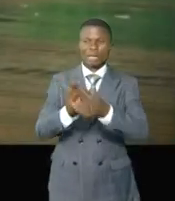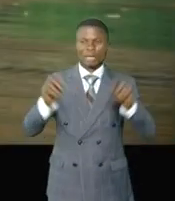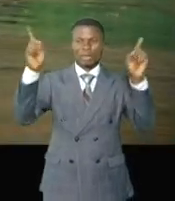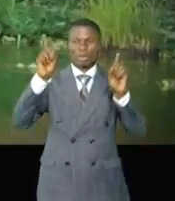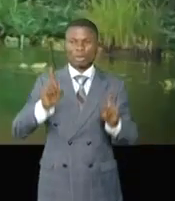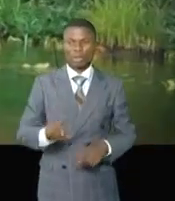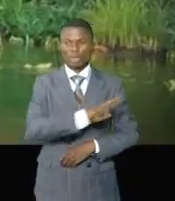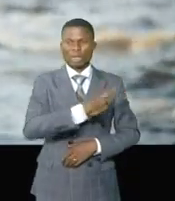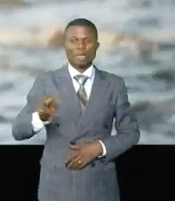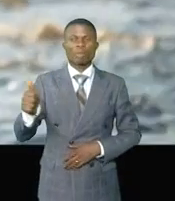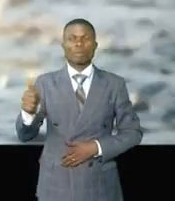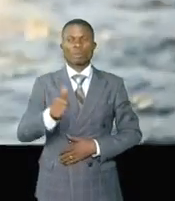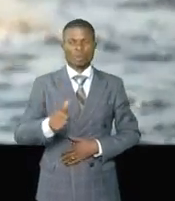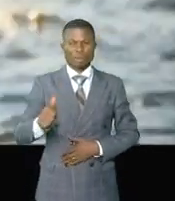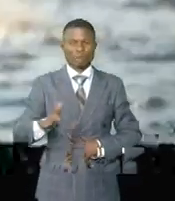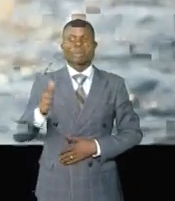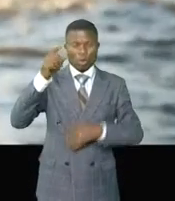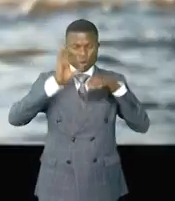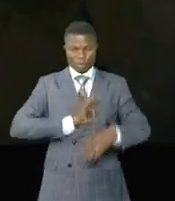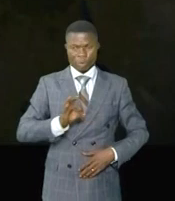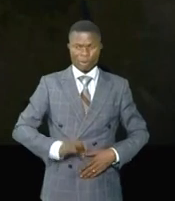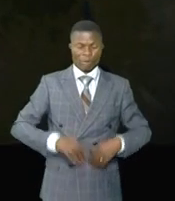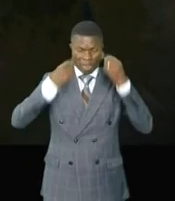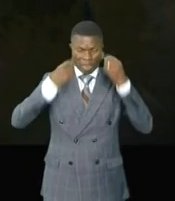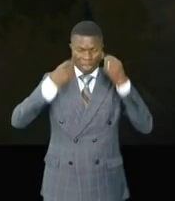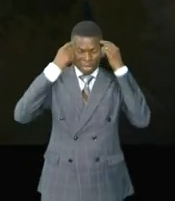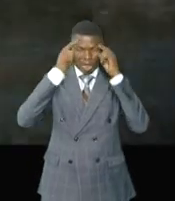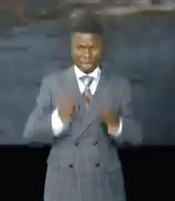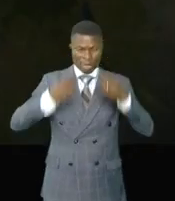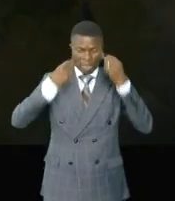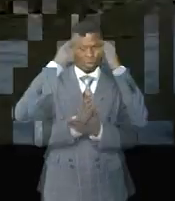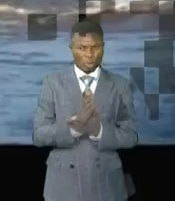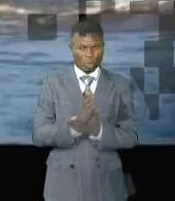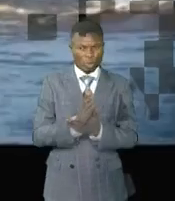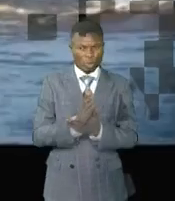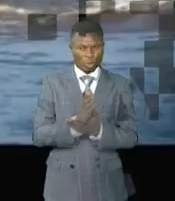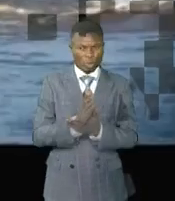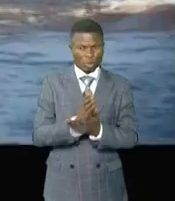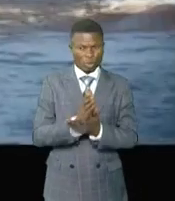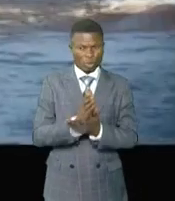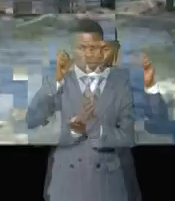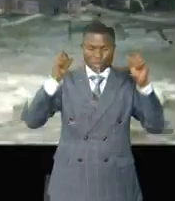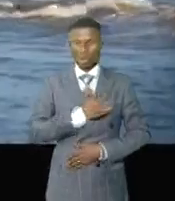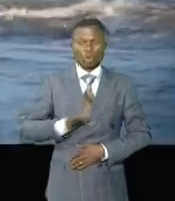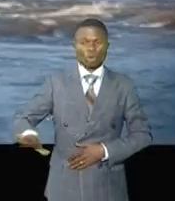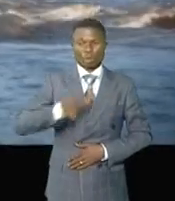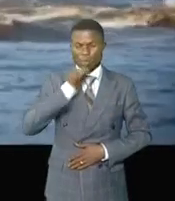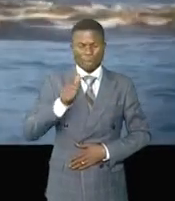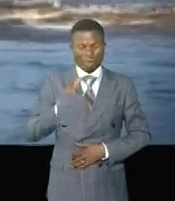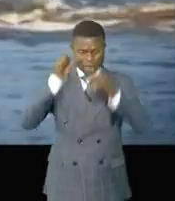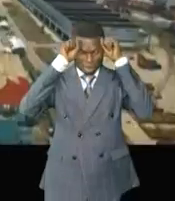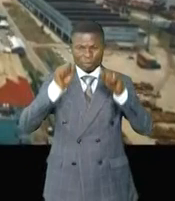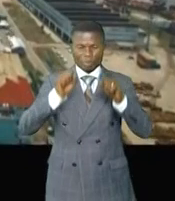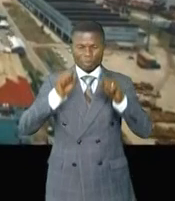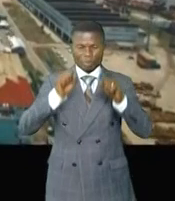en 2021. Mais pour qu'il puisse prendre des décisions qui ne seront pas défavorables à l'ADC, il faudrait que les services